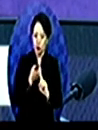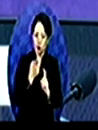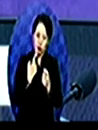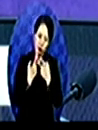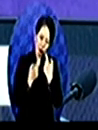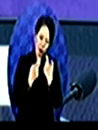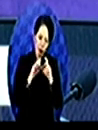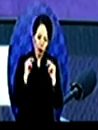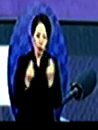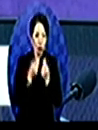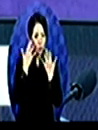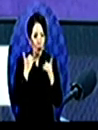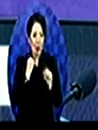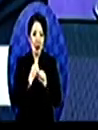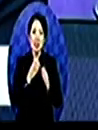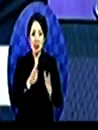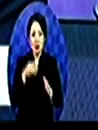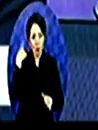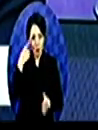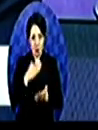бас чиглэгдэнэ гэж бодож байгаа.